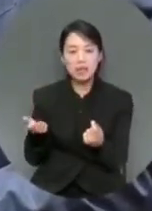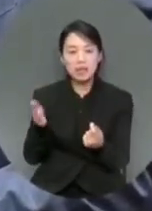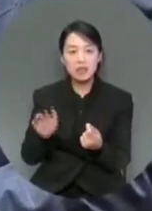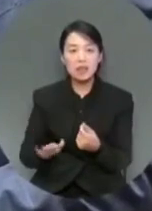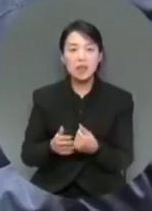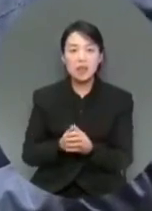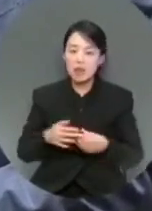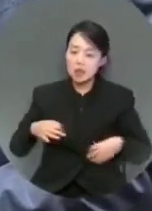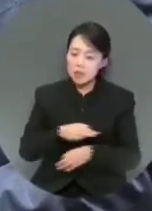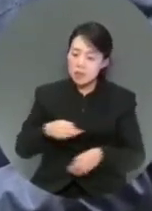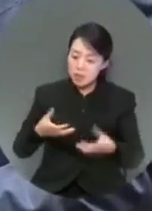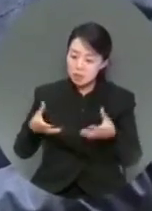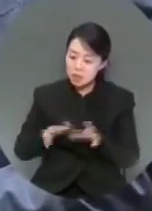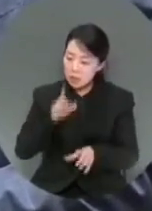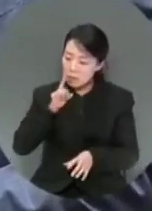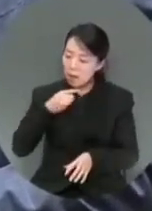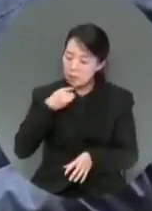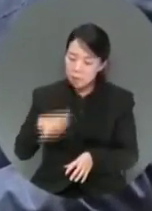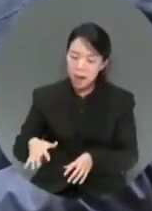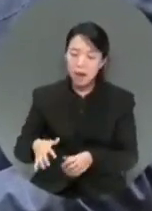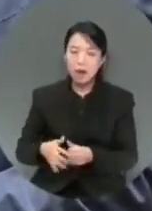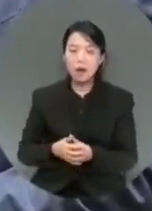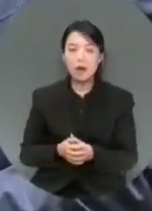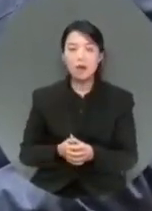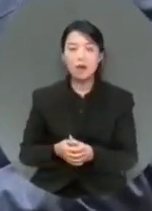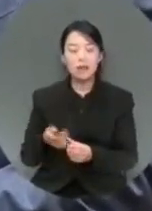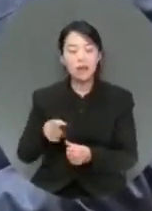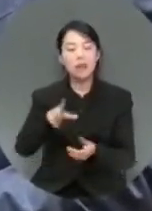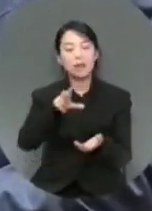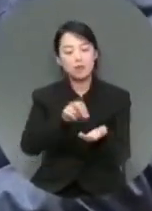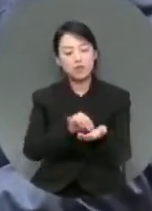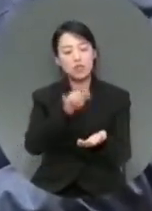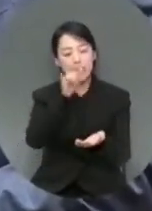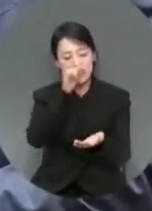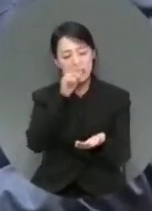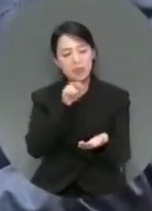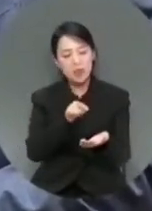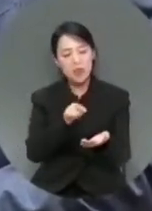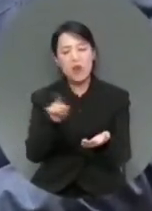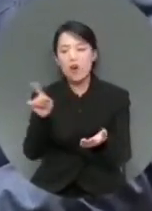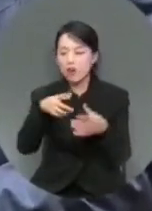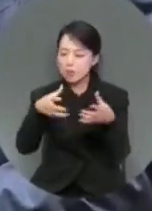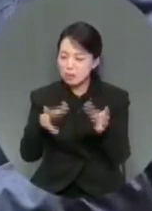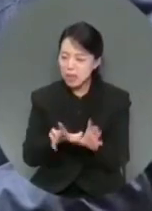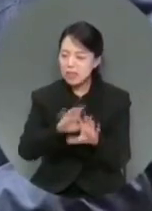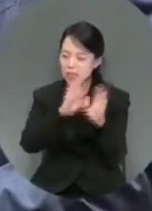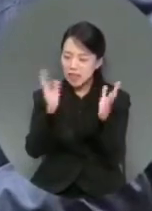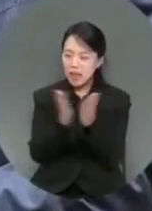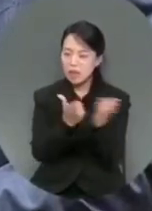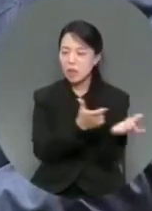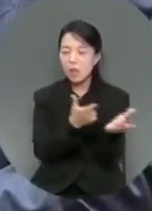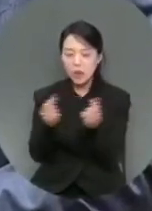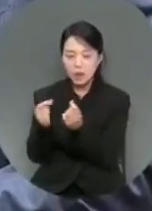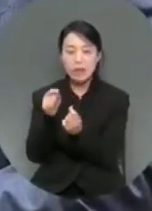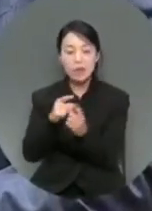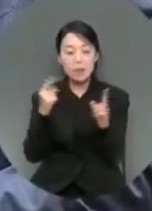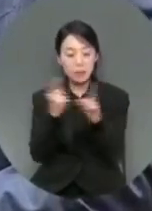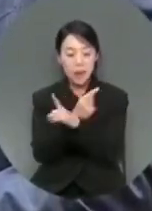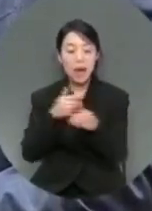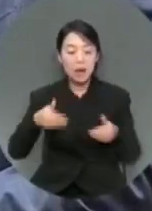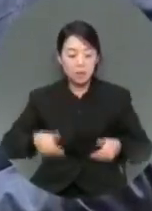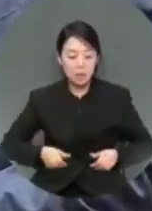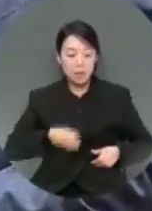비리 집단이라고 말씀드린 적 아니, 근데 없는데요. 그럴 수도 있어요. 어느 정도 문제가 있을 수는 있습니다. 어느 집단이 있는 거니까요. 그리고 또 개선도 분명히 해야 되는 건